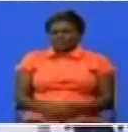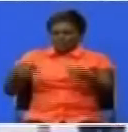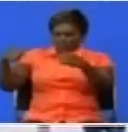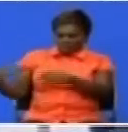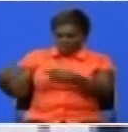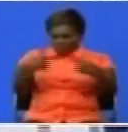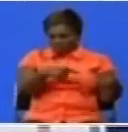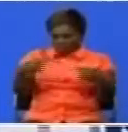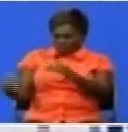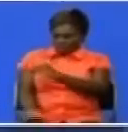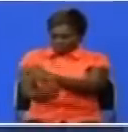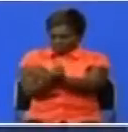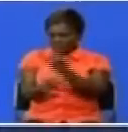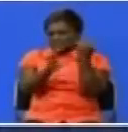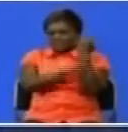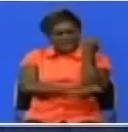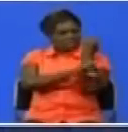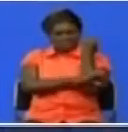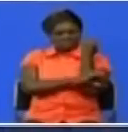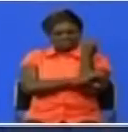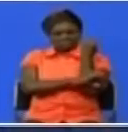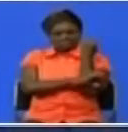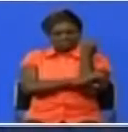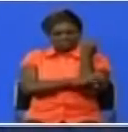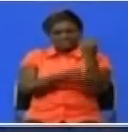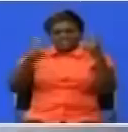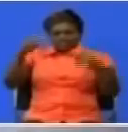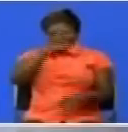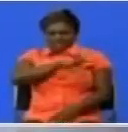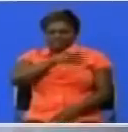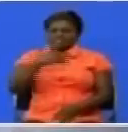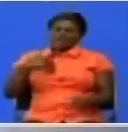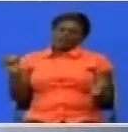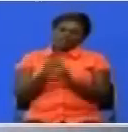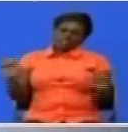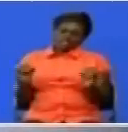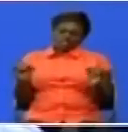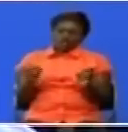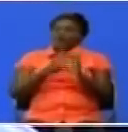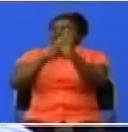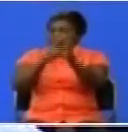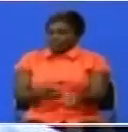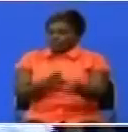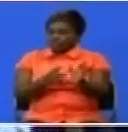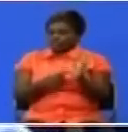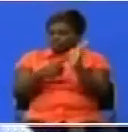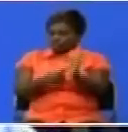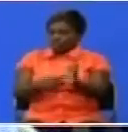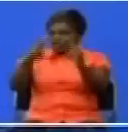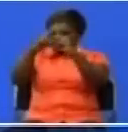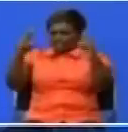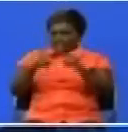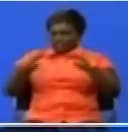Vita dhidi ya ufisadi nchini vimeonekana kukosa kuzaa matunda kwa mujibu wa ripoti ya hivi punde ya Transparency